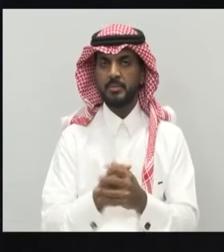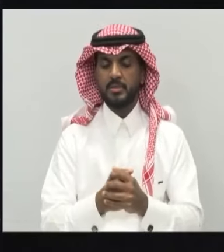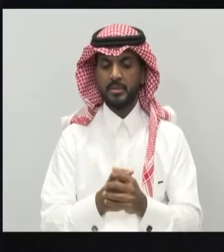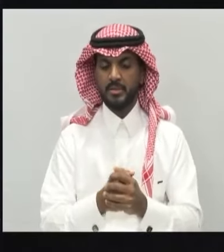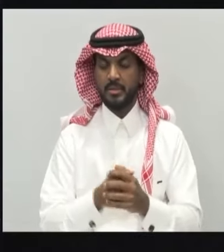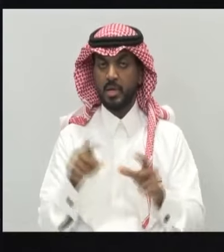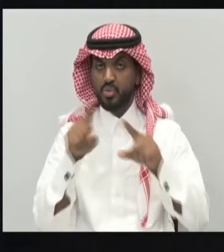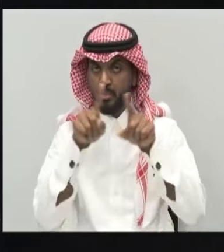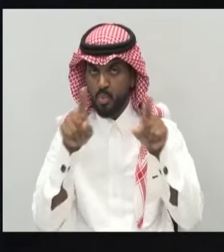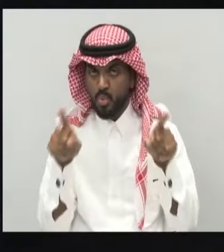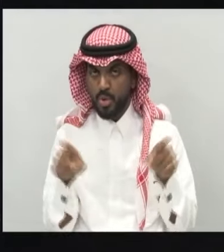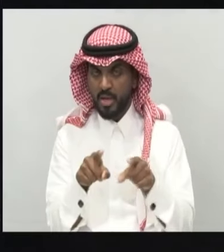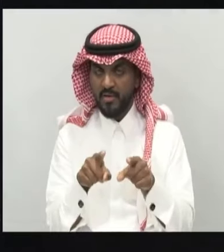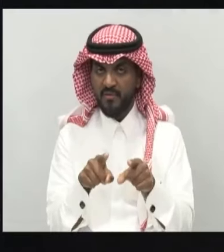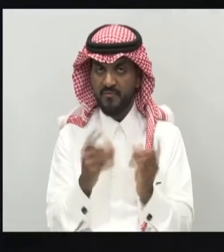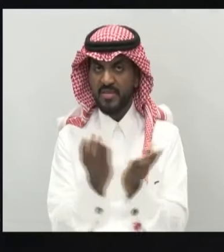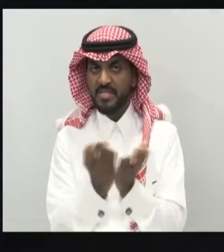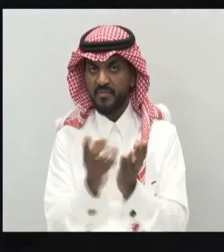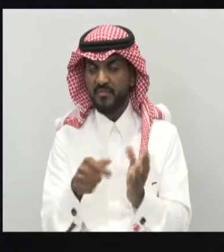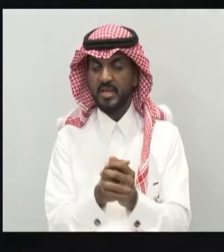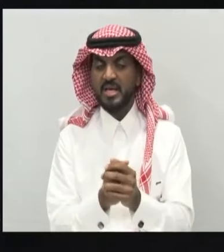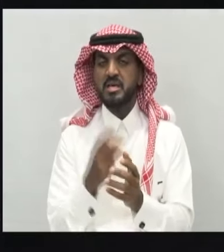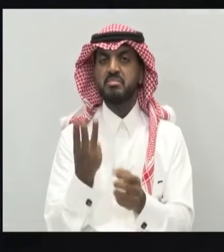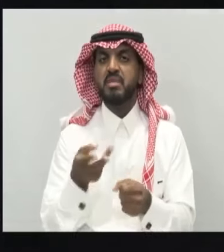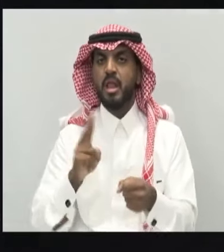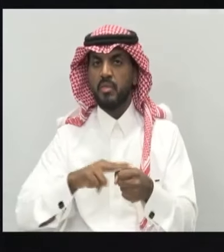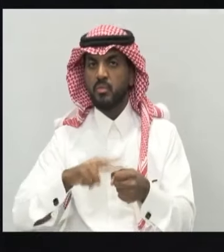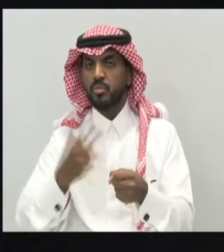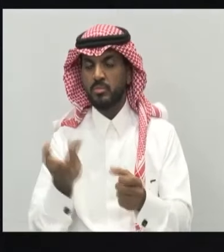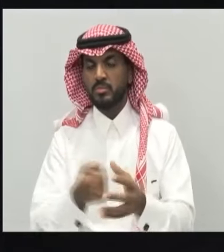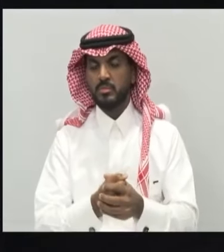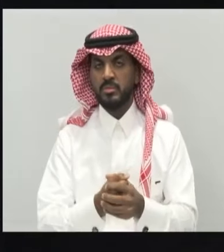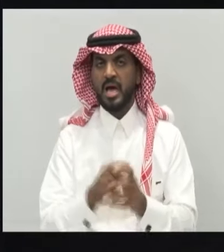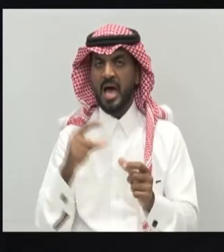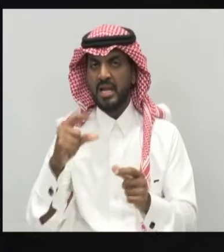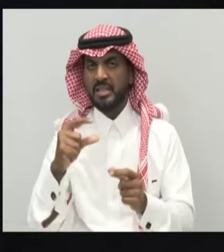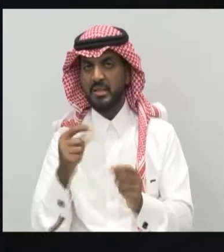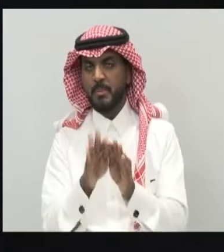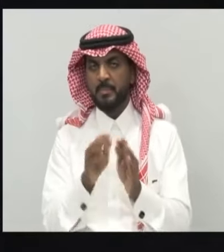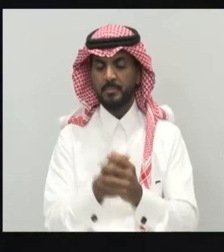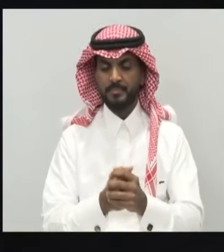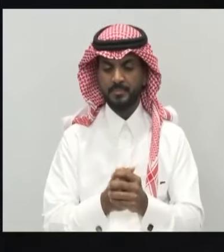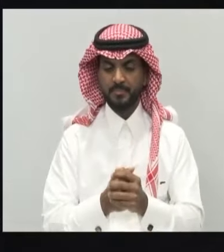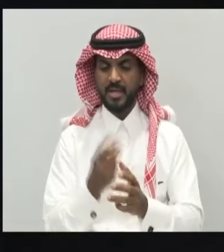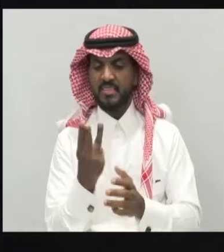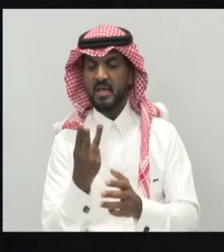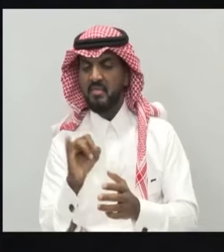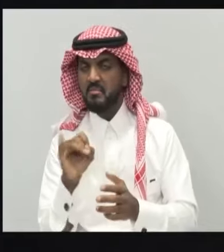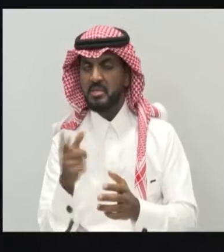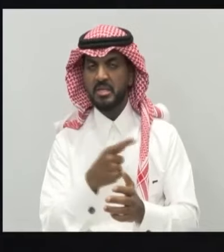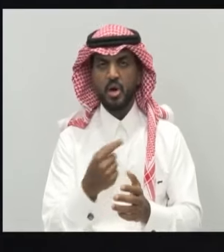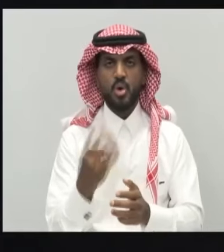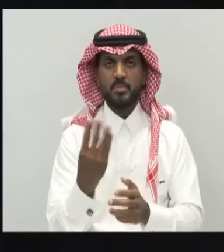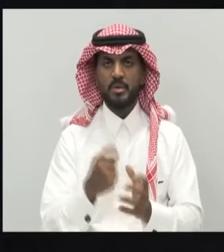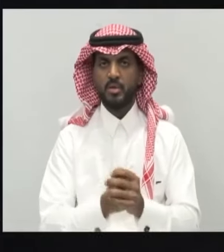السبوره اللي امامك ممكن ثلاث امثال او اربع امثال صح ولا لا عرض الباب اذا 3 متر 4 متر اذا